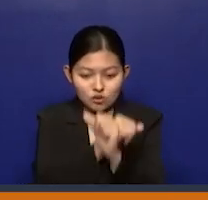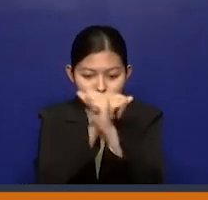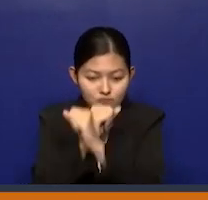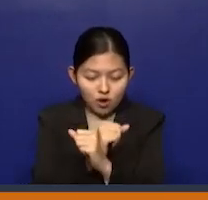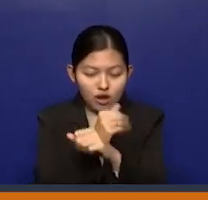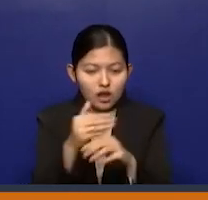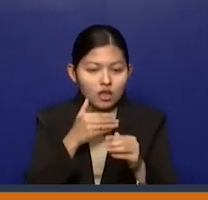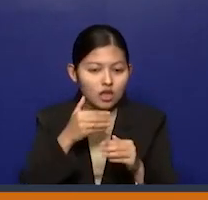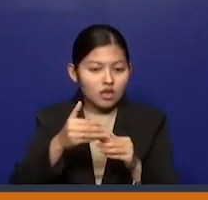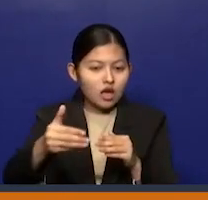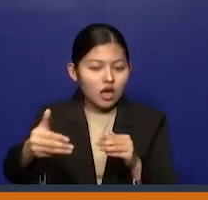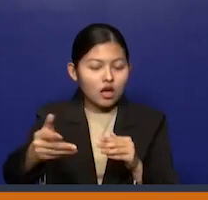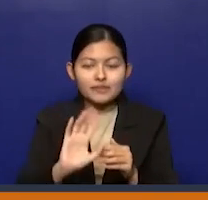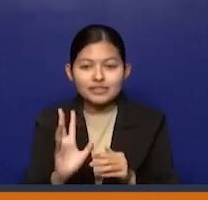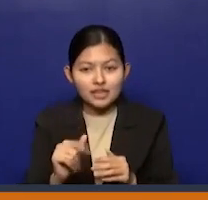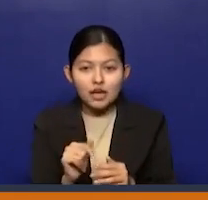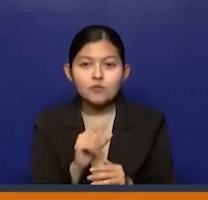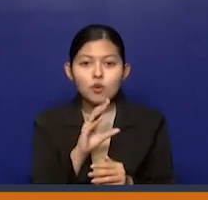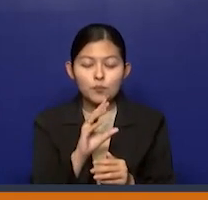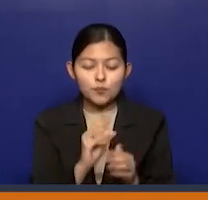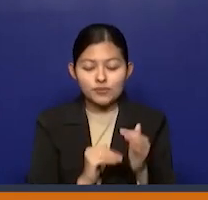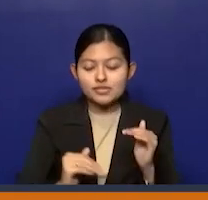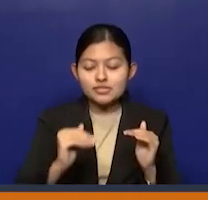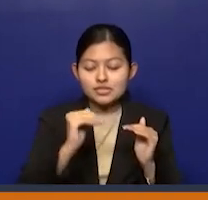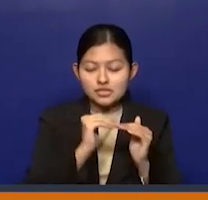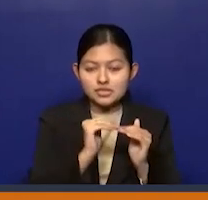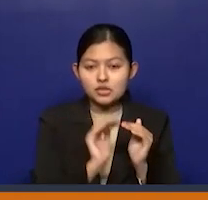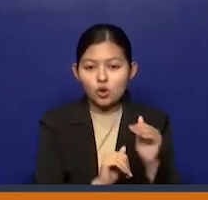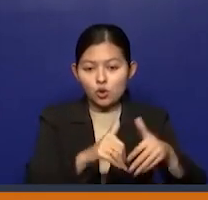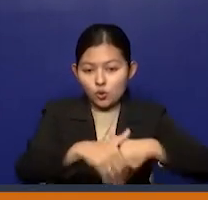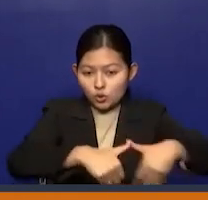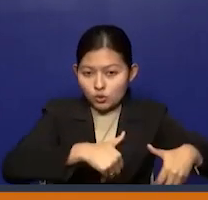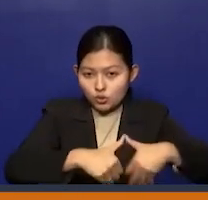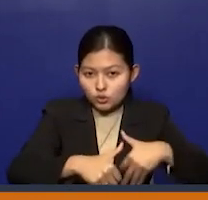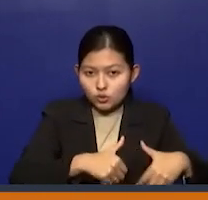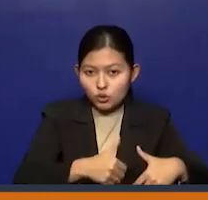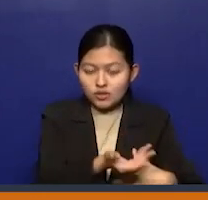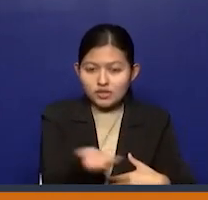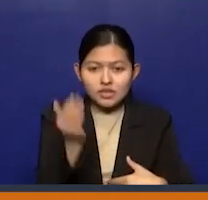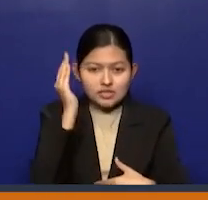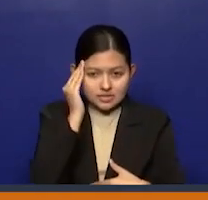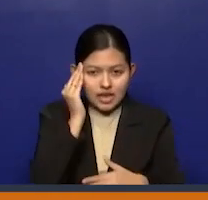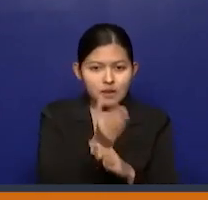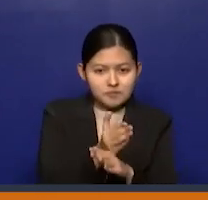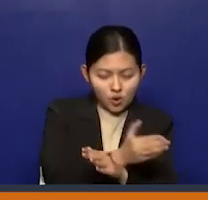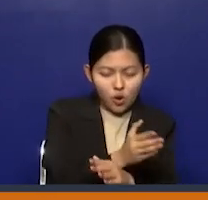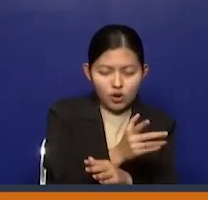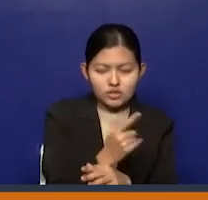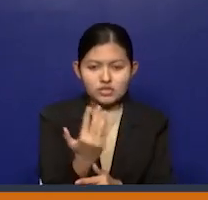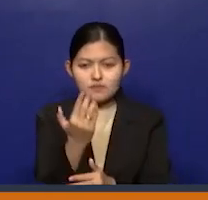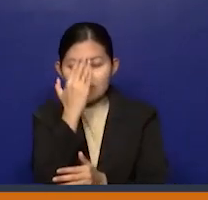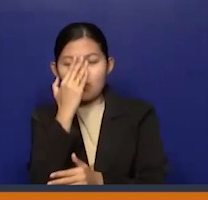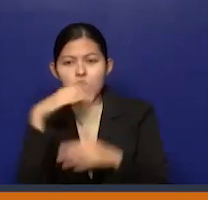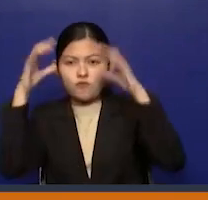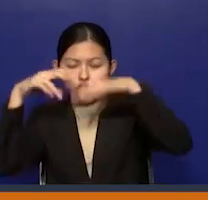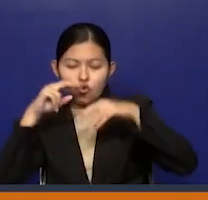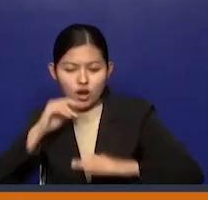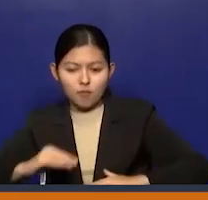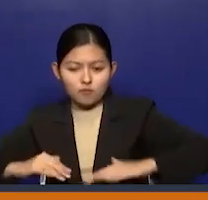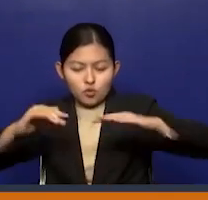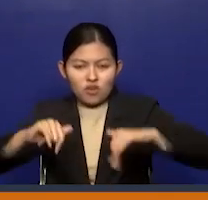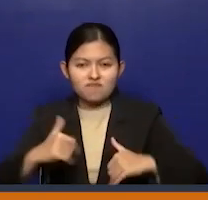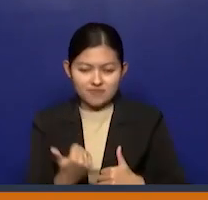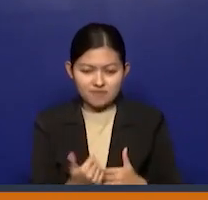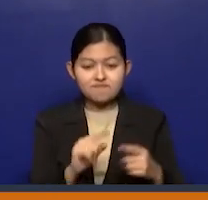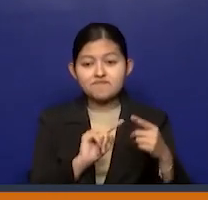กันระยะยาวผมแค่พูดถึงสิทธิของพี่น้องประชาชนที่จะทราบถึงภัยที่เขากำลังจะเชิญล่วงหน้านี่คือ